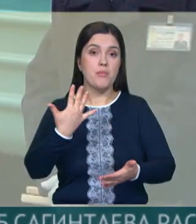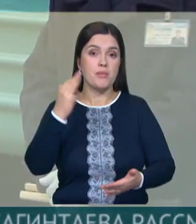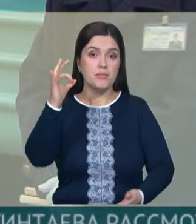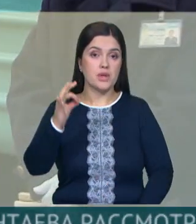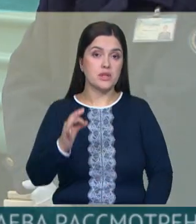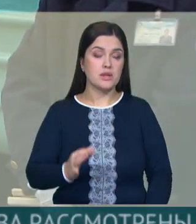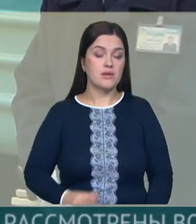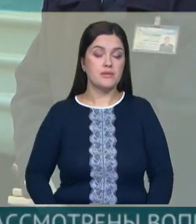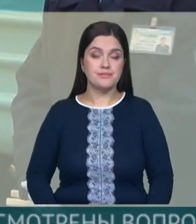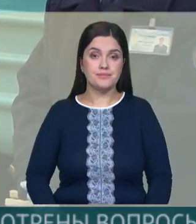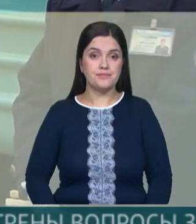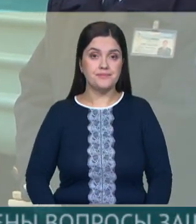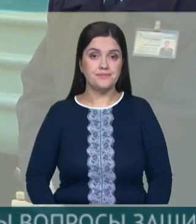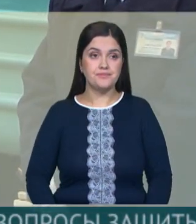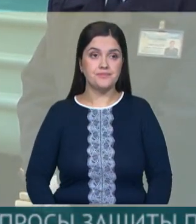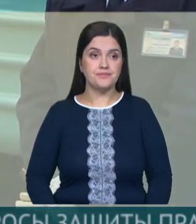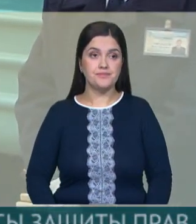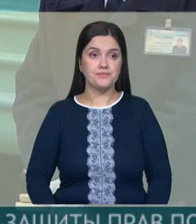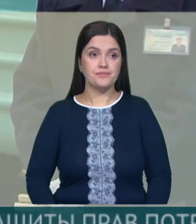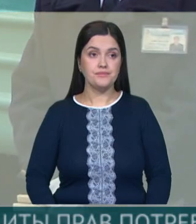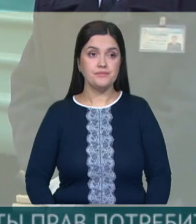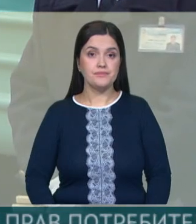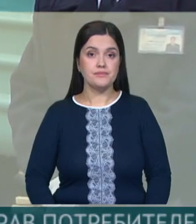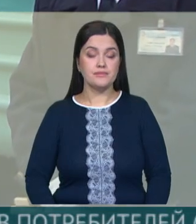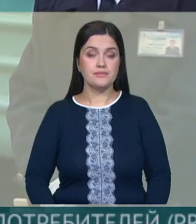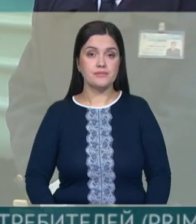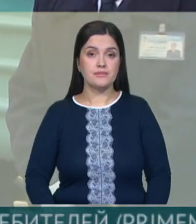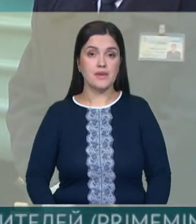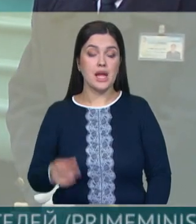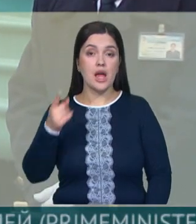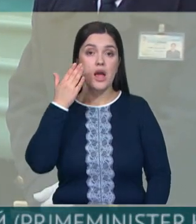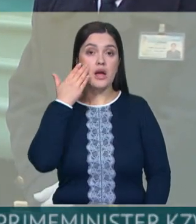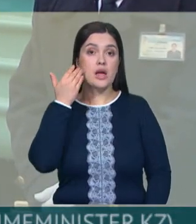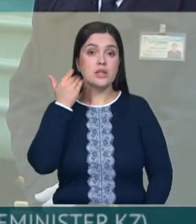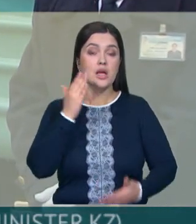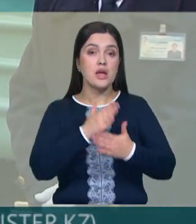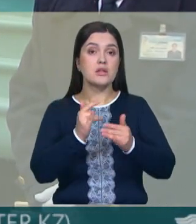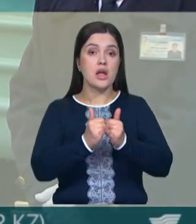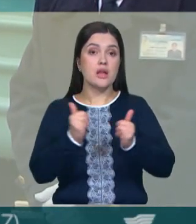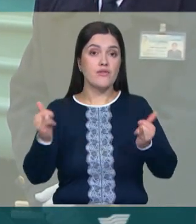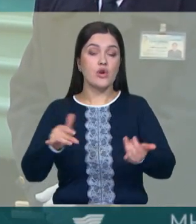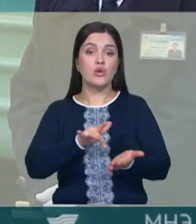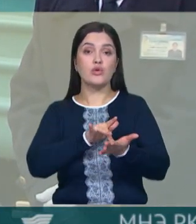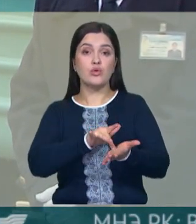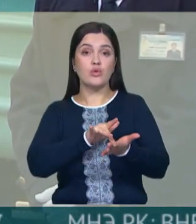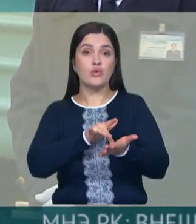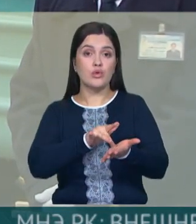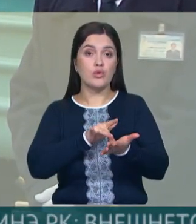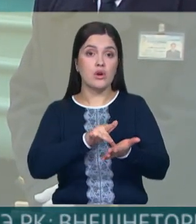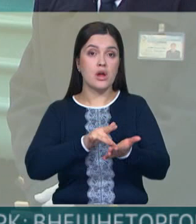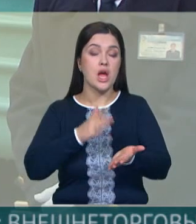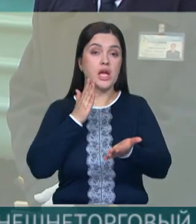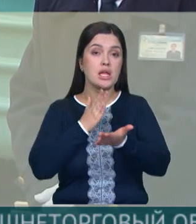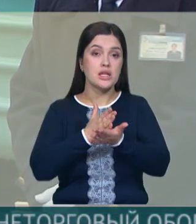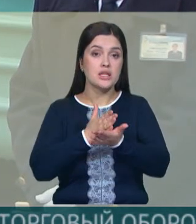55%. Казань является, наверное, лидирующей позицией, занимает по развитию туризма. Мы думаем, данное сообщение будет очень выгодное для наших